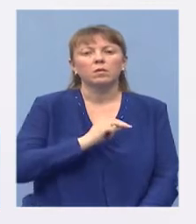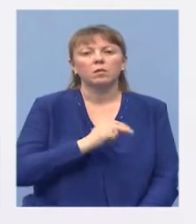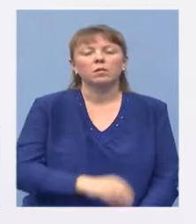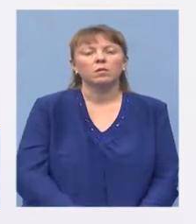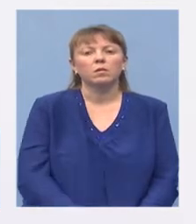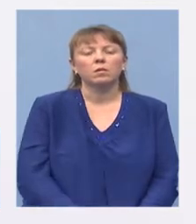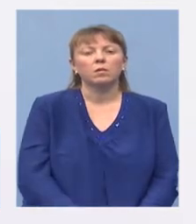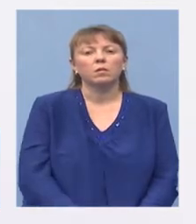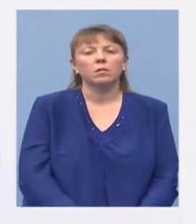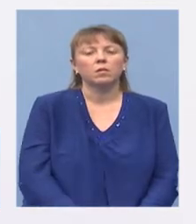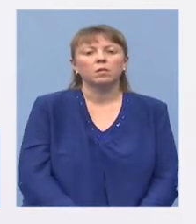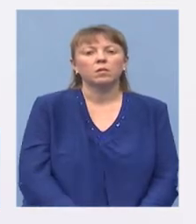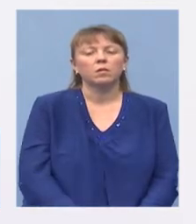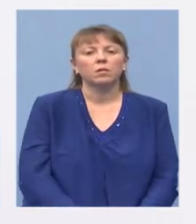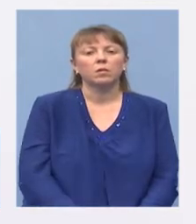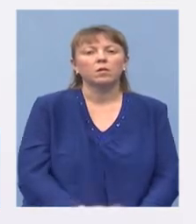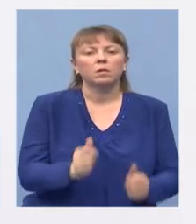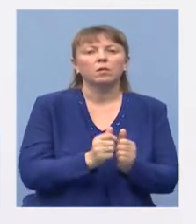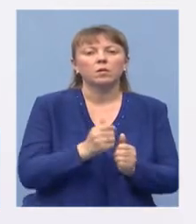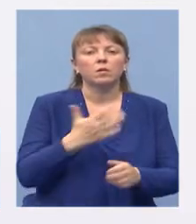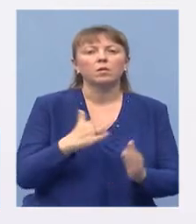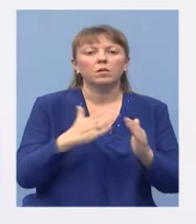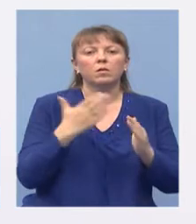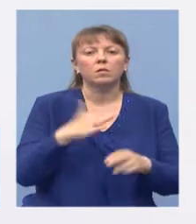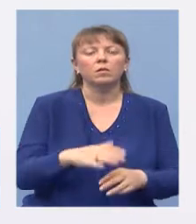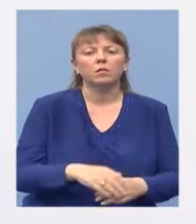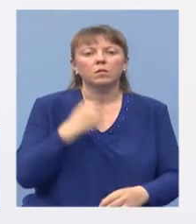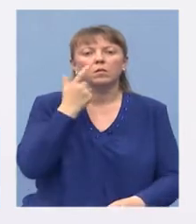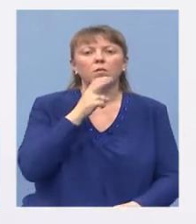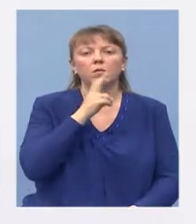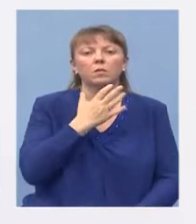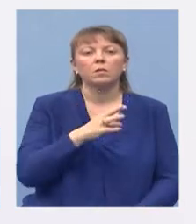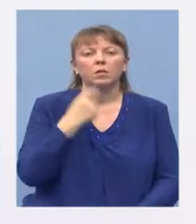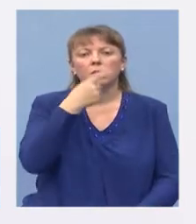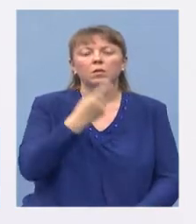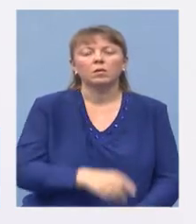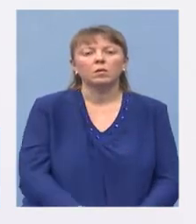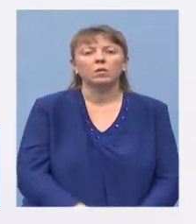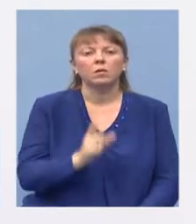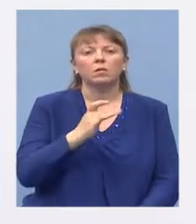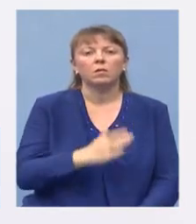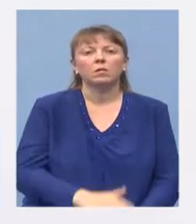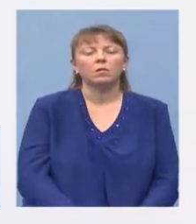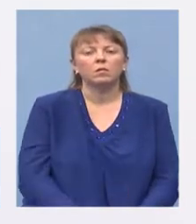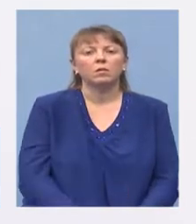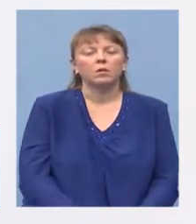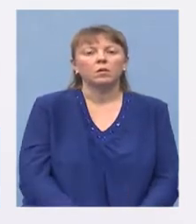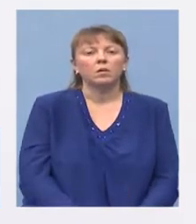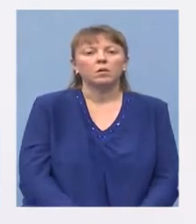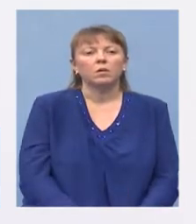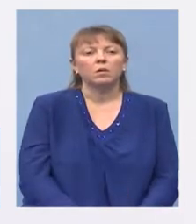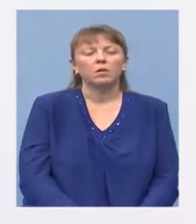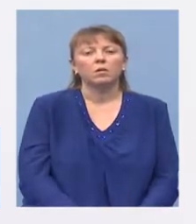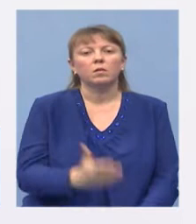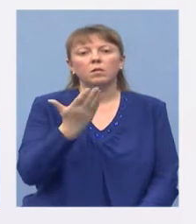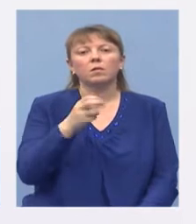с рядом различных учреждений. Если любой государственный орган, любой коллектив к нам может подать заявки, и мы